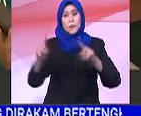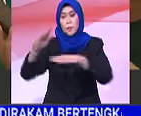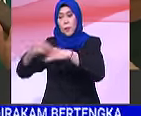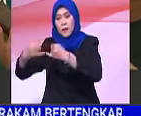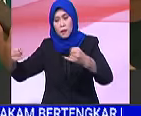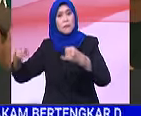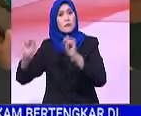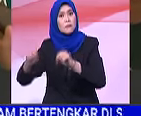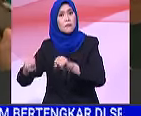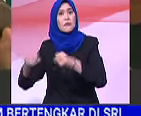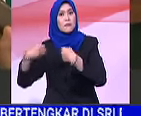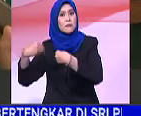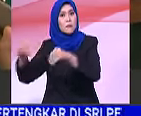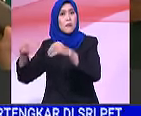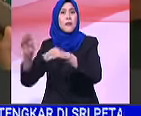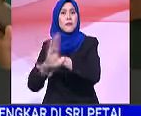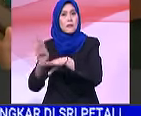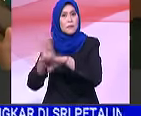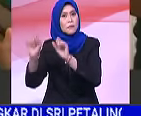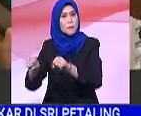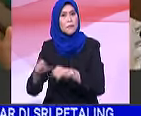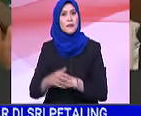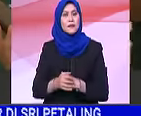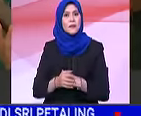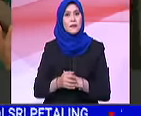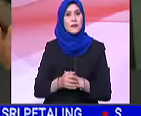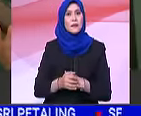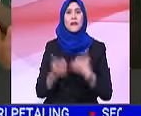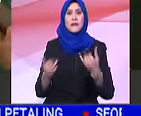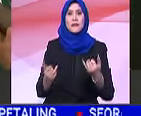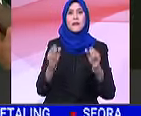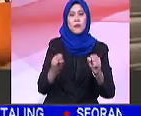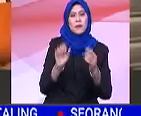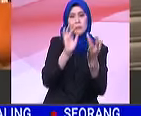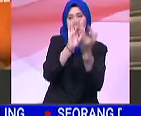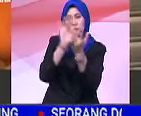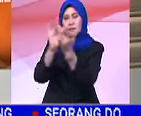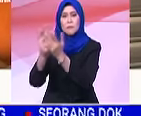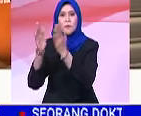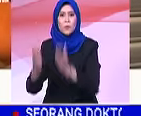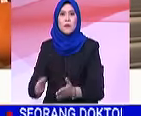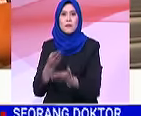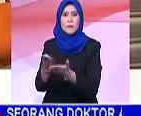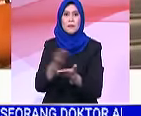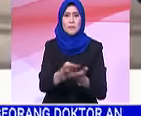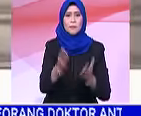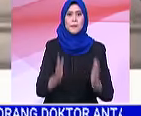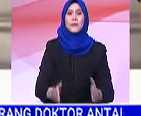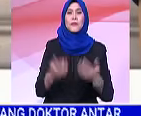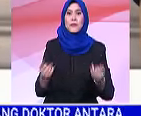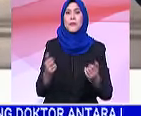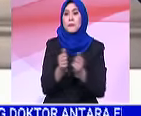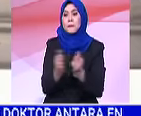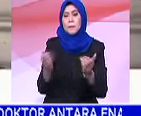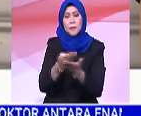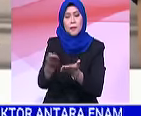online and get in touch with their customers. Ujarnya lagi, sistem pembayaran tanpa